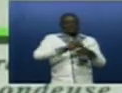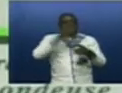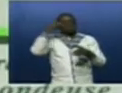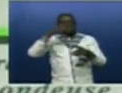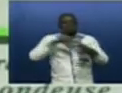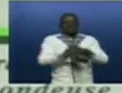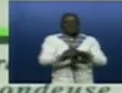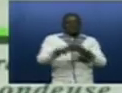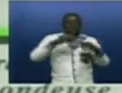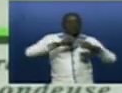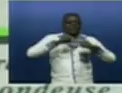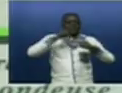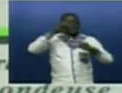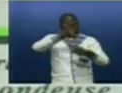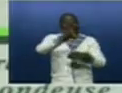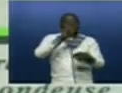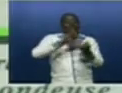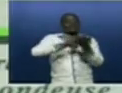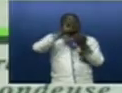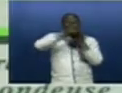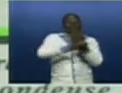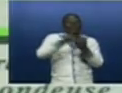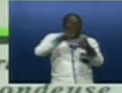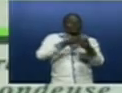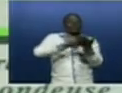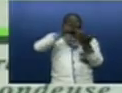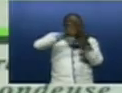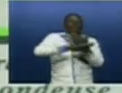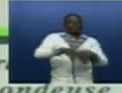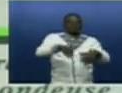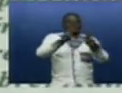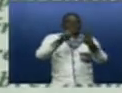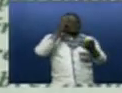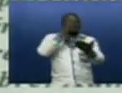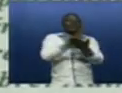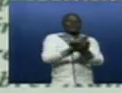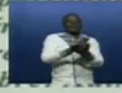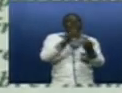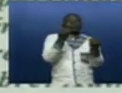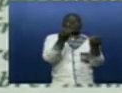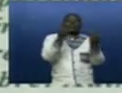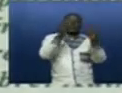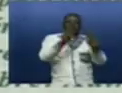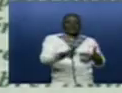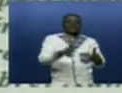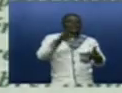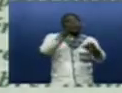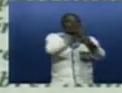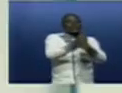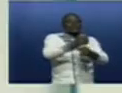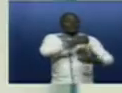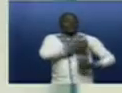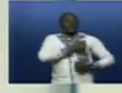du 30 septembre au 1er octobre dernier qui a permis d'arrêter une douzaine de personnes et de saisir des armes et des